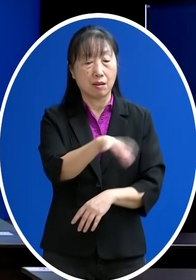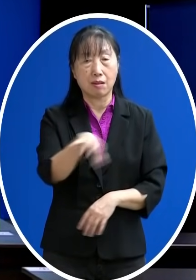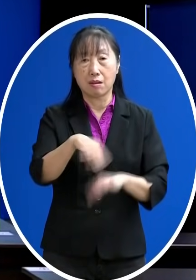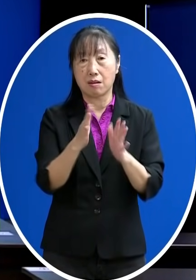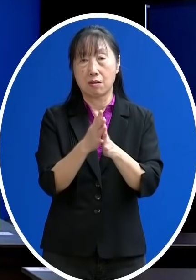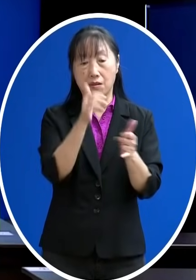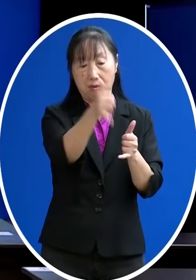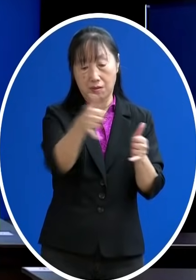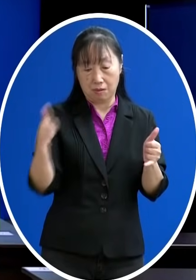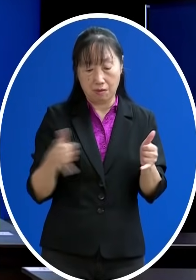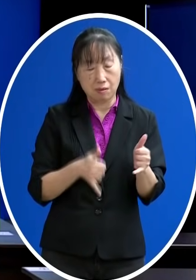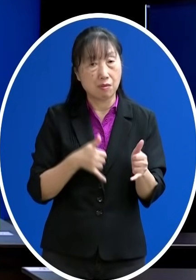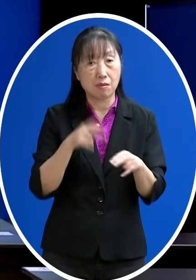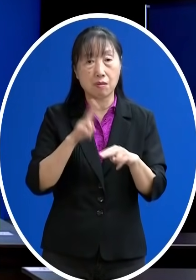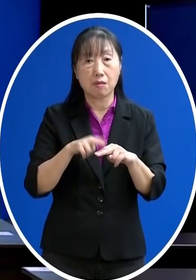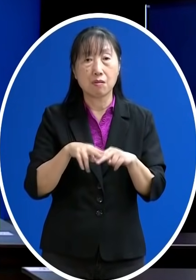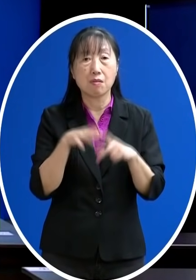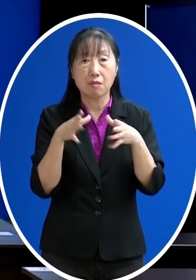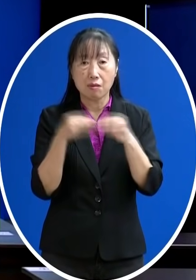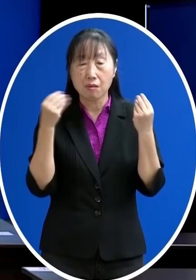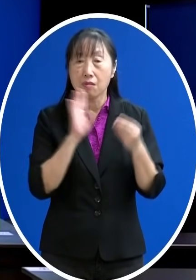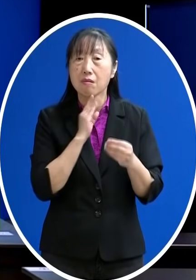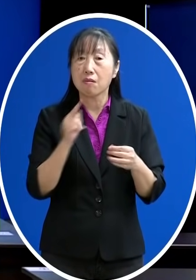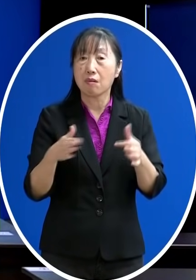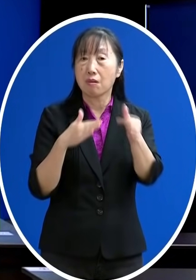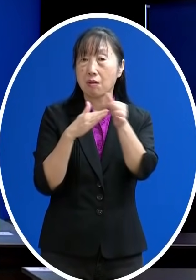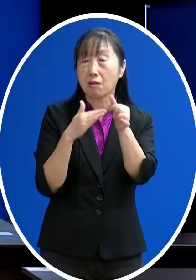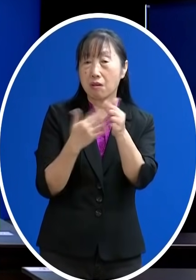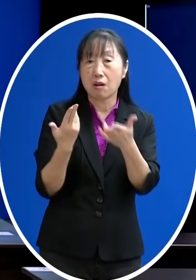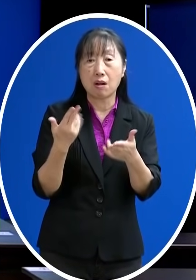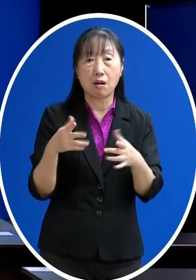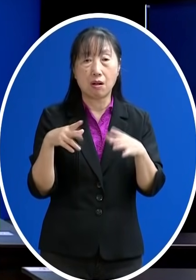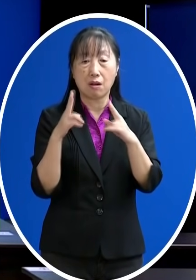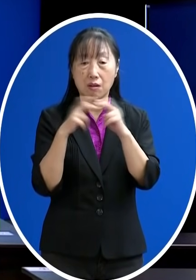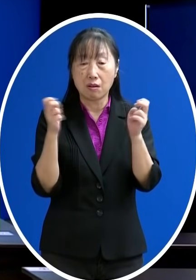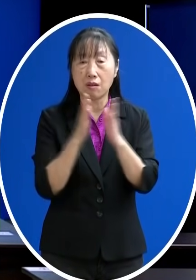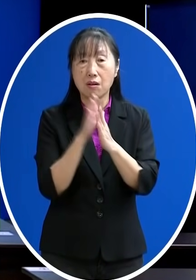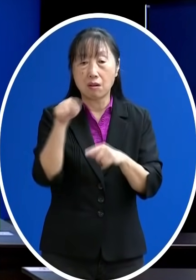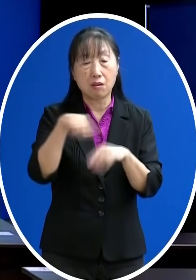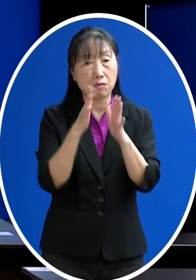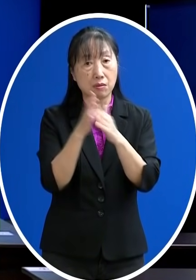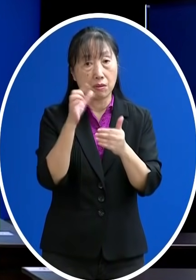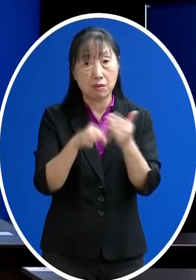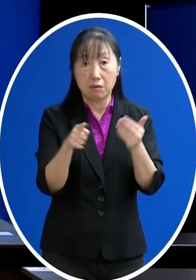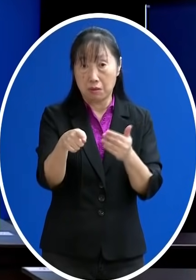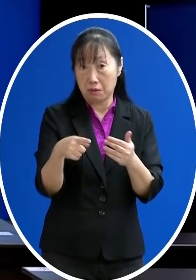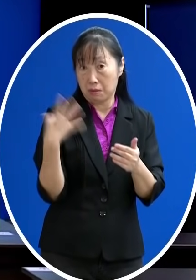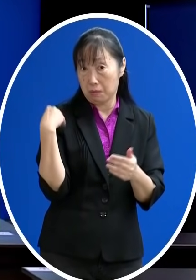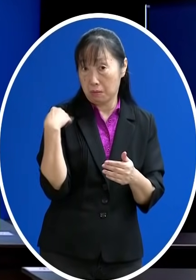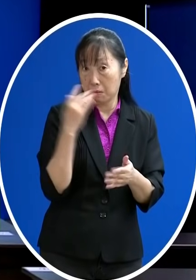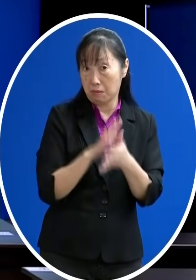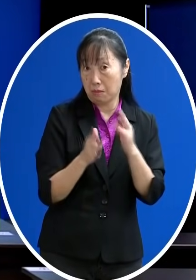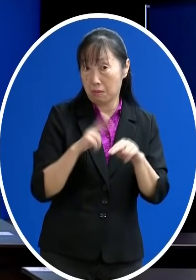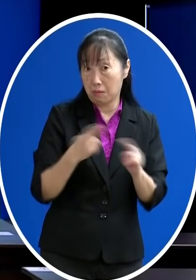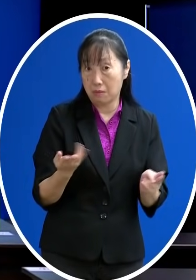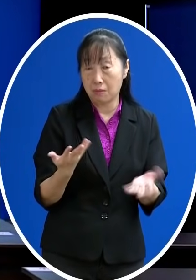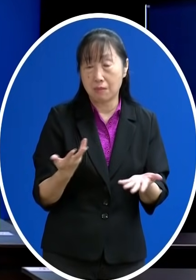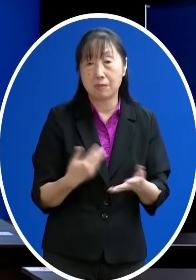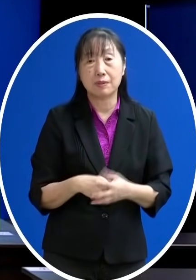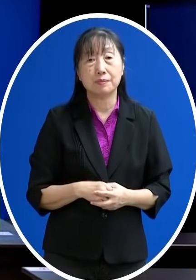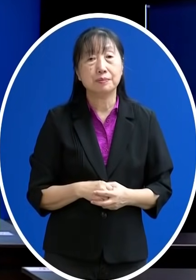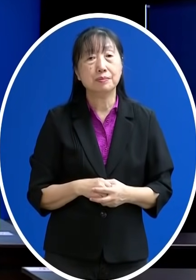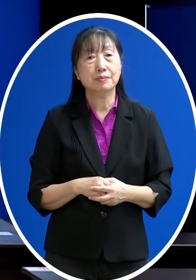要梅花座，但关于宗教聚会的指引一直没有更新，想请教宗教聚会是不是也可以解除梅花座？谢